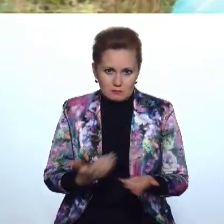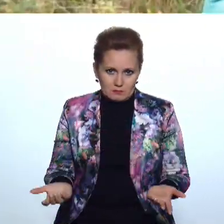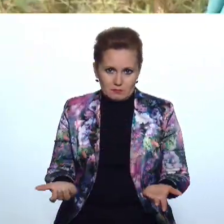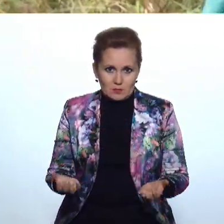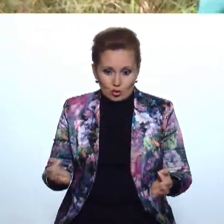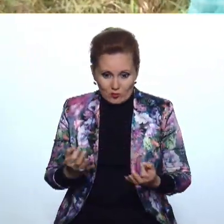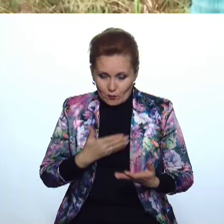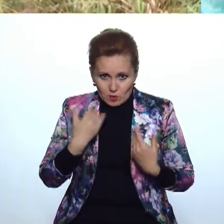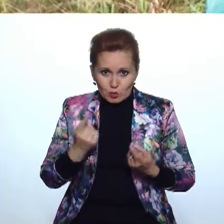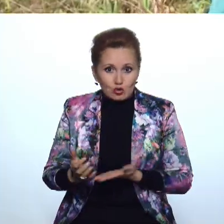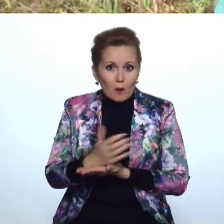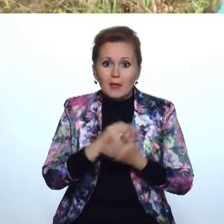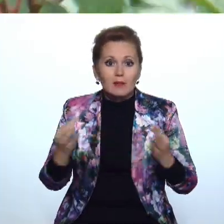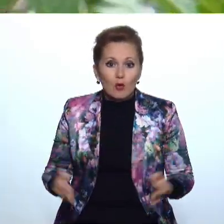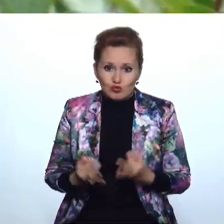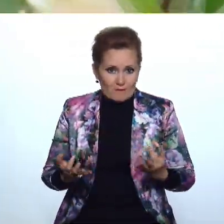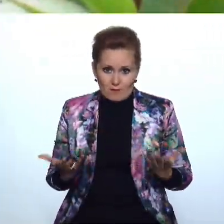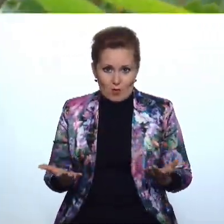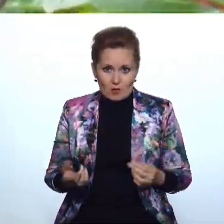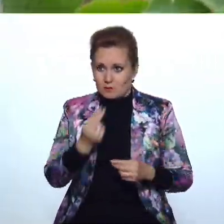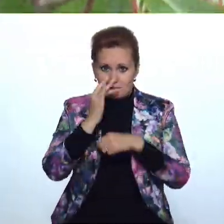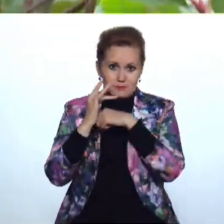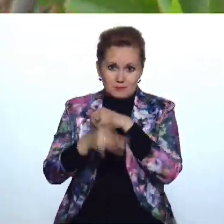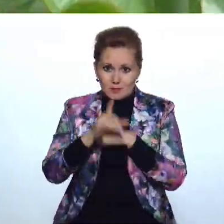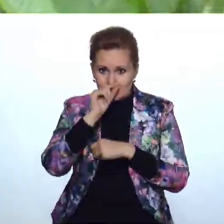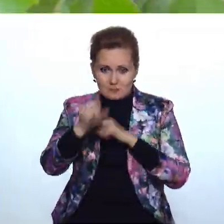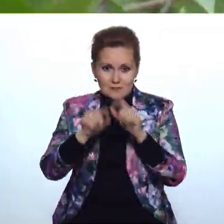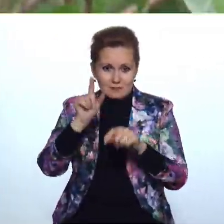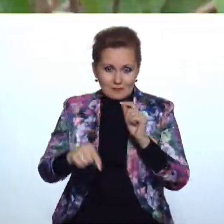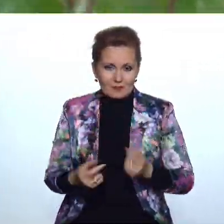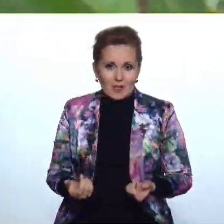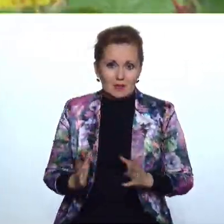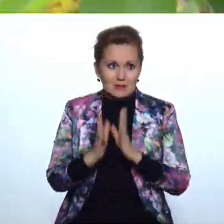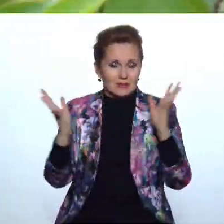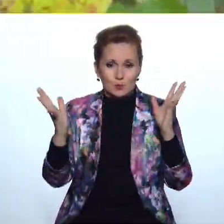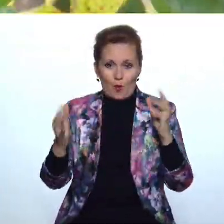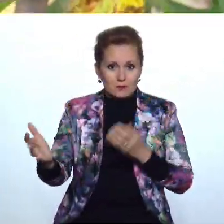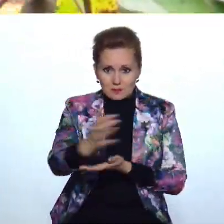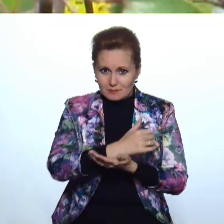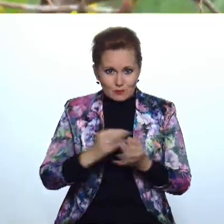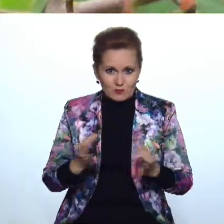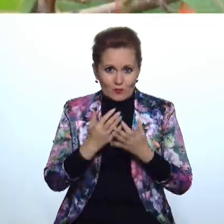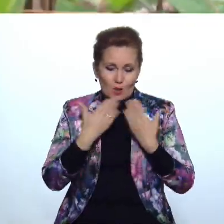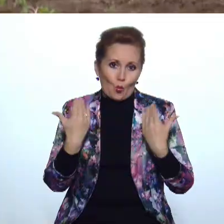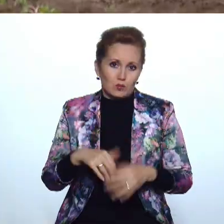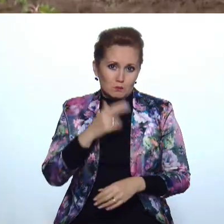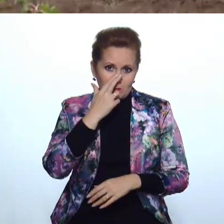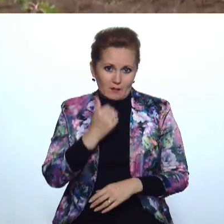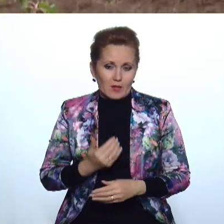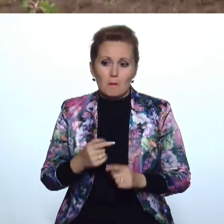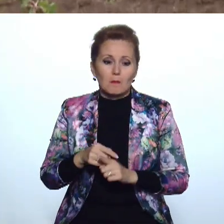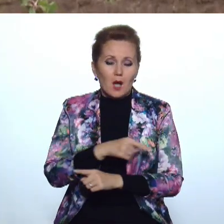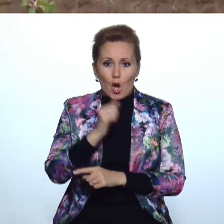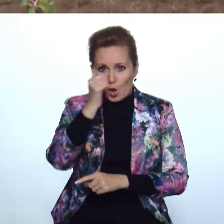уже ничего не стала, потому что собирать нечего. Ситуация, когда на кустах собирать нечего, для Ларисы Барановой уже стала привычной.